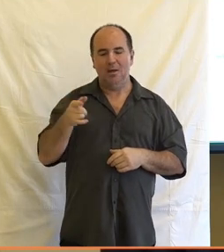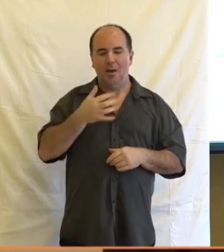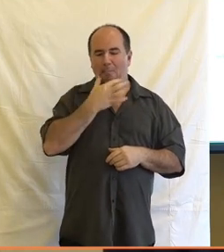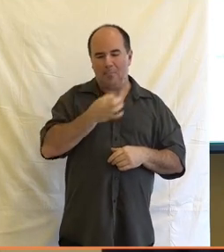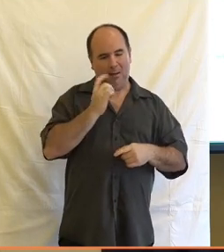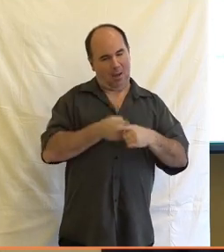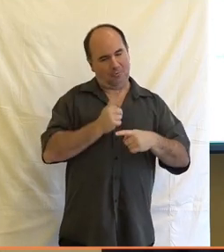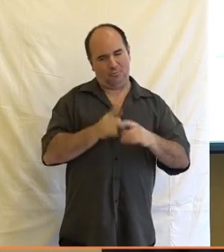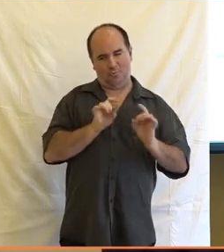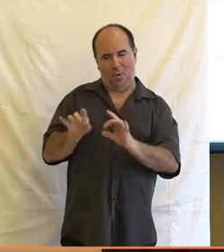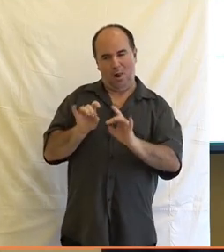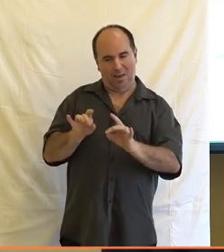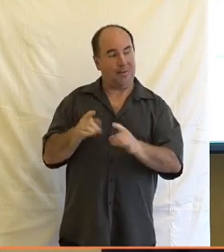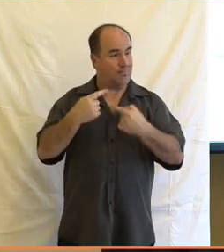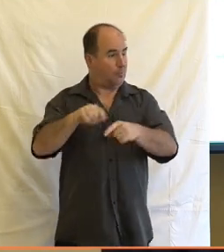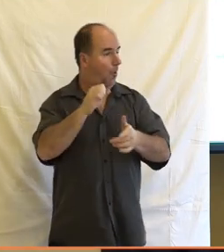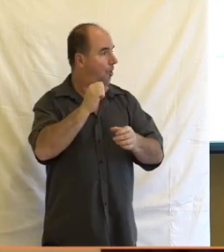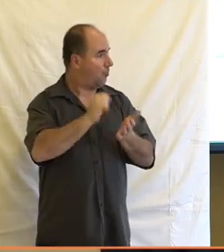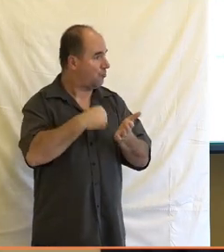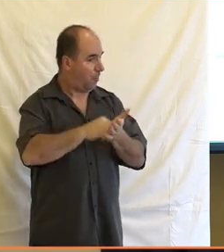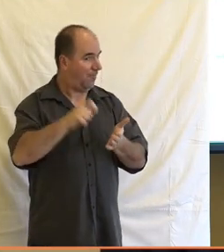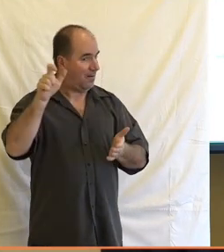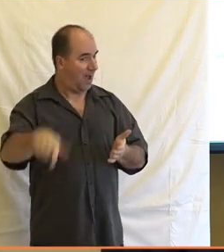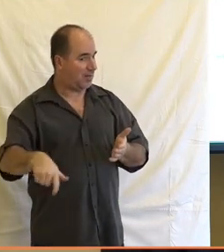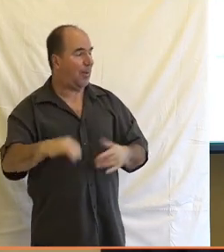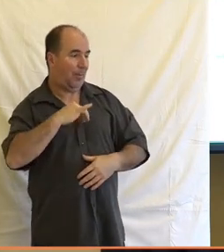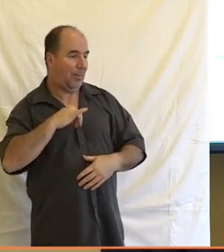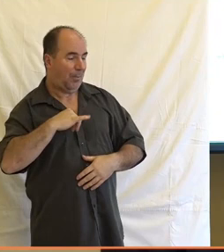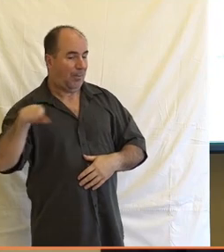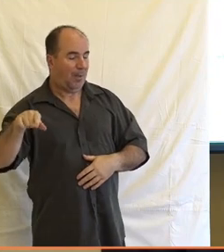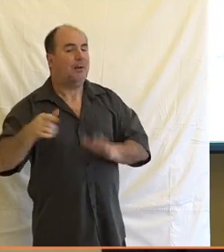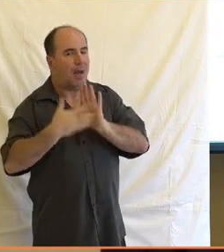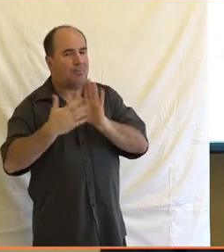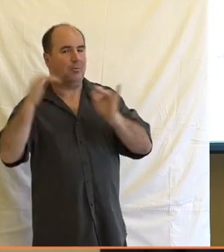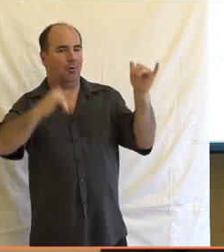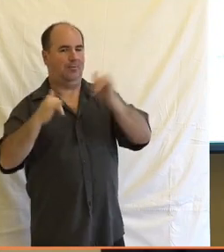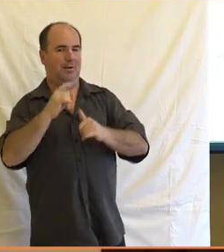právě třeba ta už tady několikrát zmiňovaná konference INSPO, na kterou novináři chodí, kde jsme